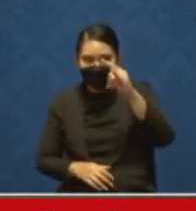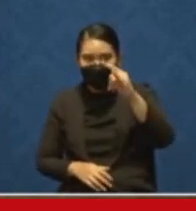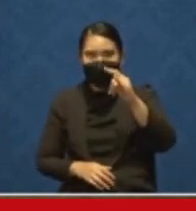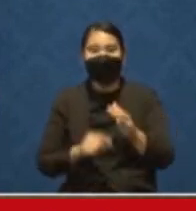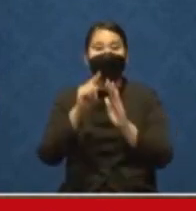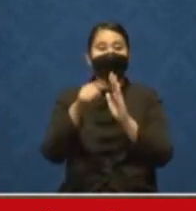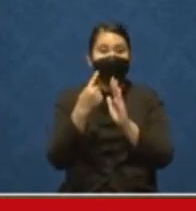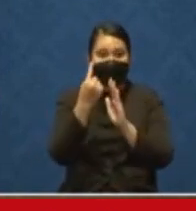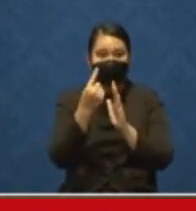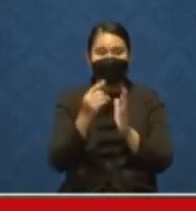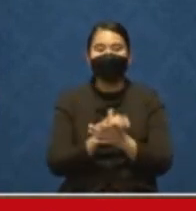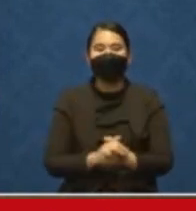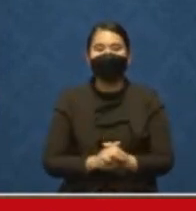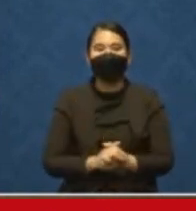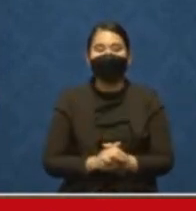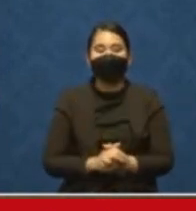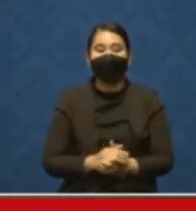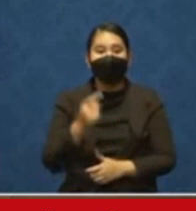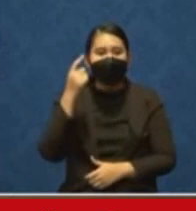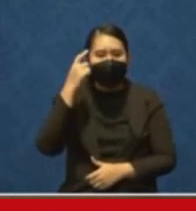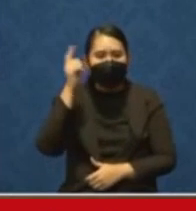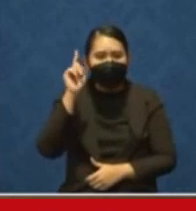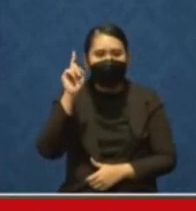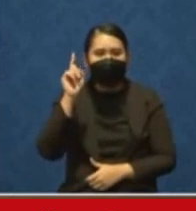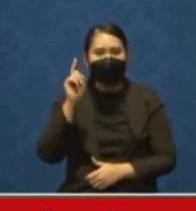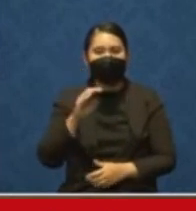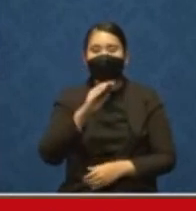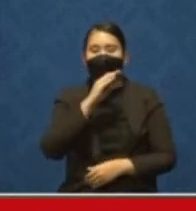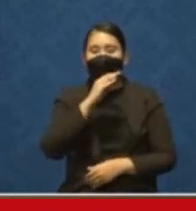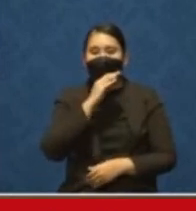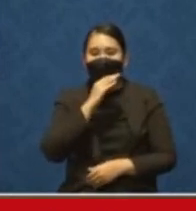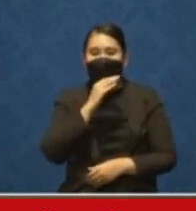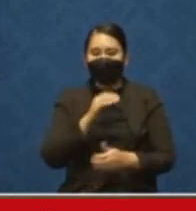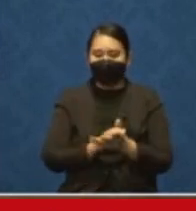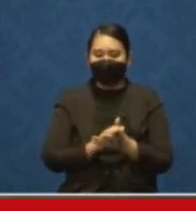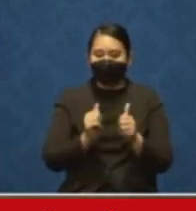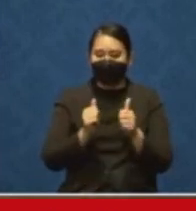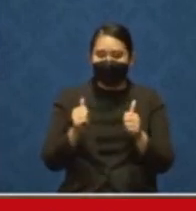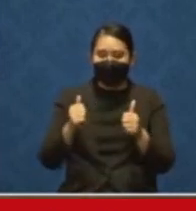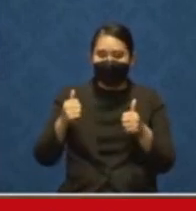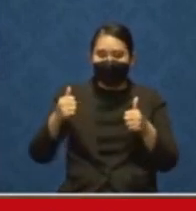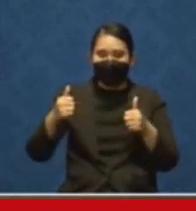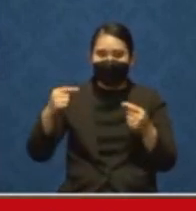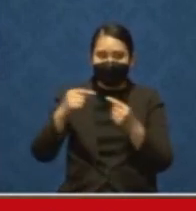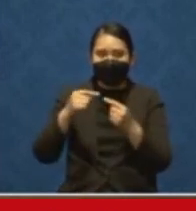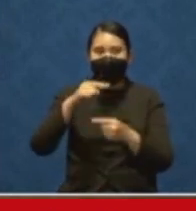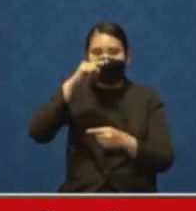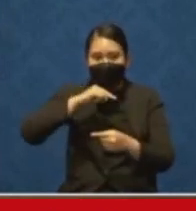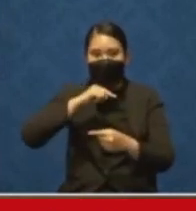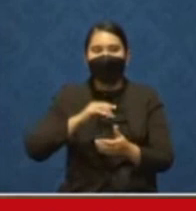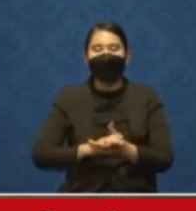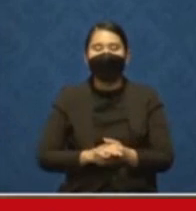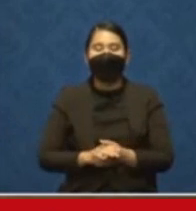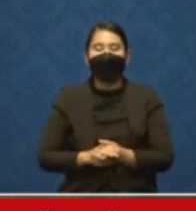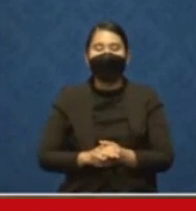เครื่องบินเราจะขึ้นจะกลับไม่ทันเพราะข้อมูลก็บอกว่า 1ชั่วโมงขึ้นนี่ถ้า 1ชั่วโมงจริงๆ